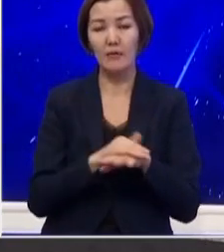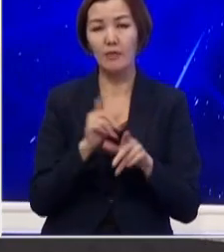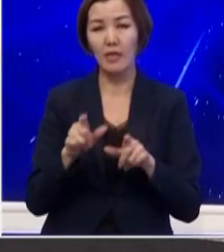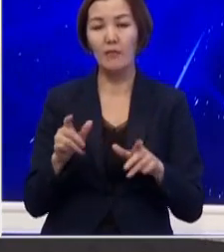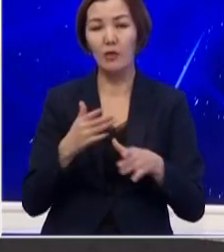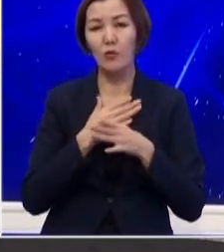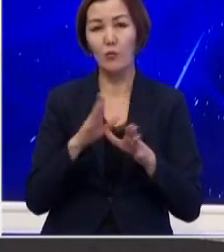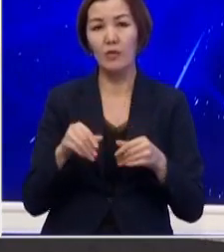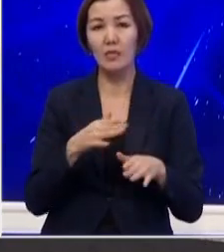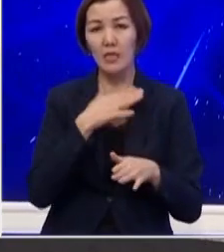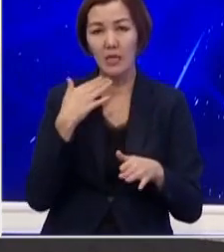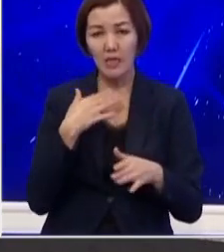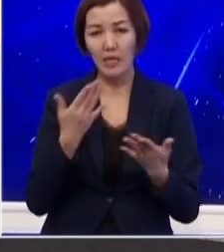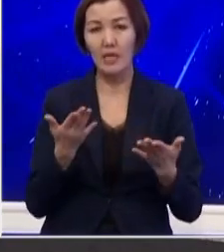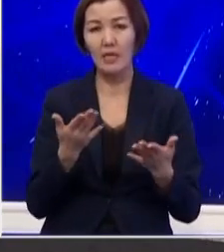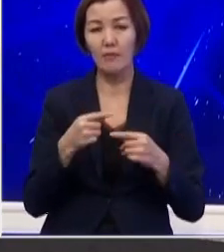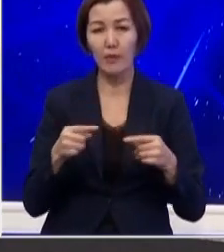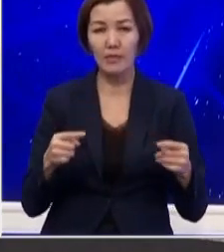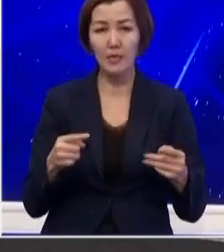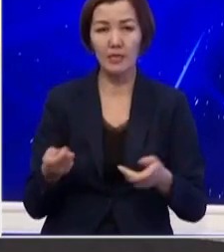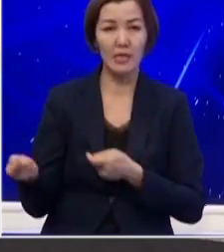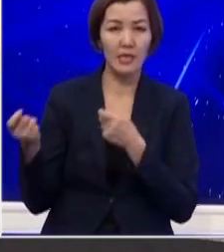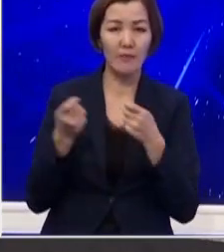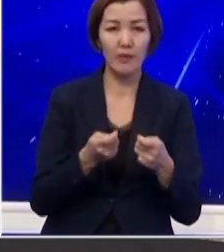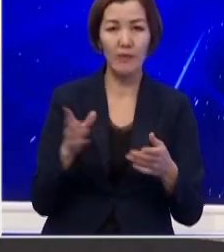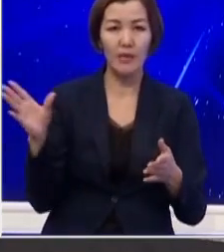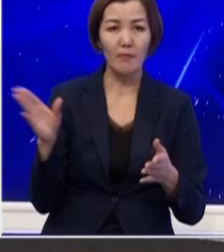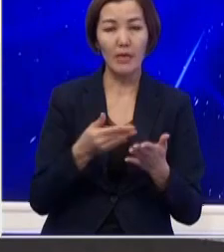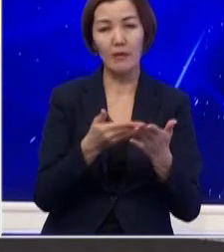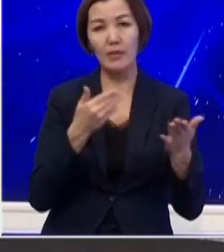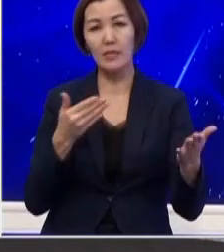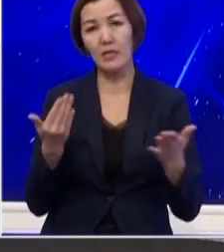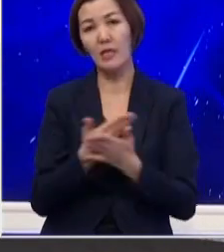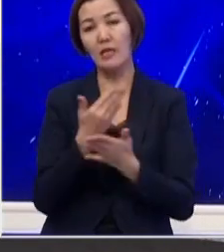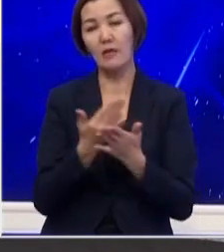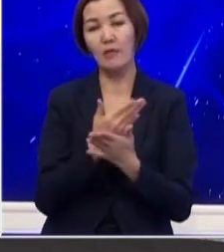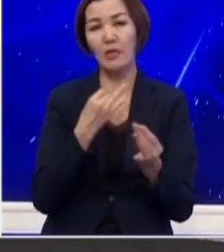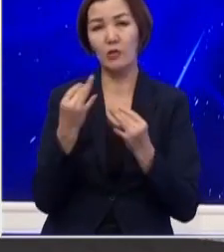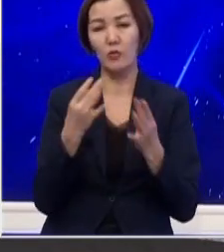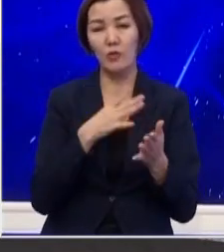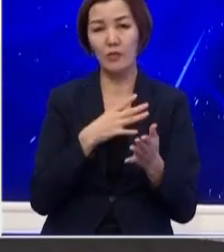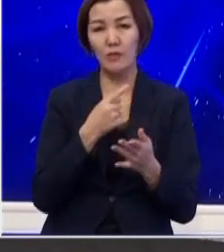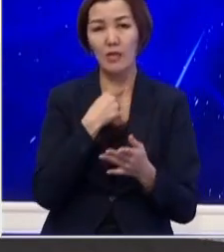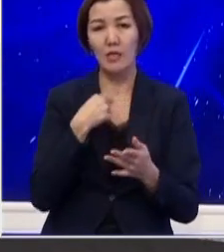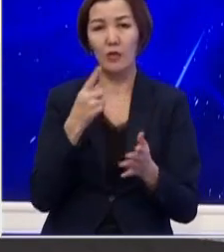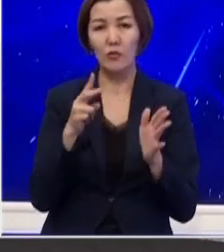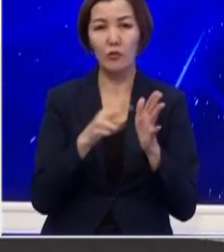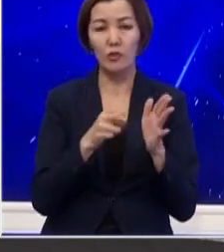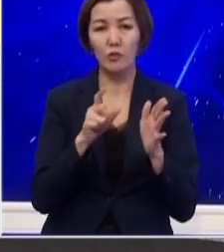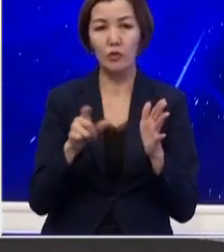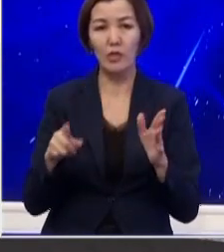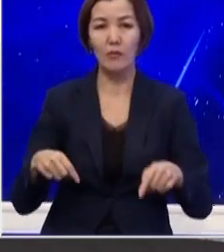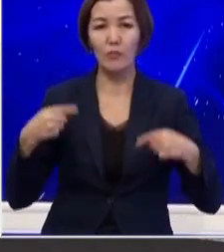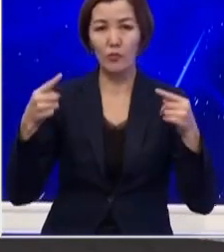көмектеседі. Біреуі ет алып келсе, енді біреуі басқа нәрсесін алып келіп, бәріміз дастархан басында сырласамыз. Талдықорғанда 700-ге жуық мүгедек